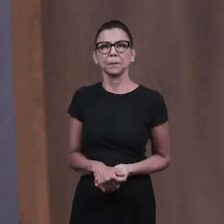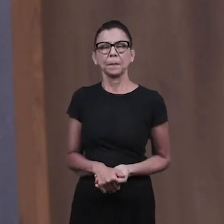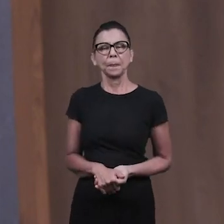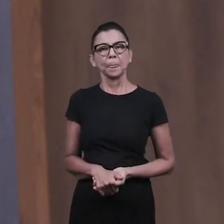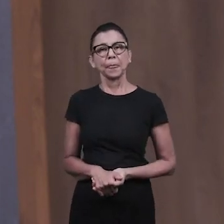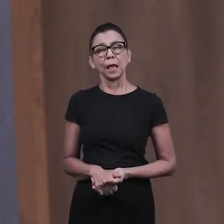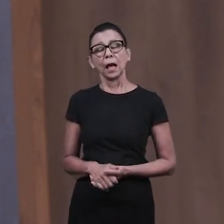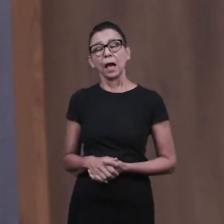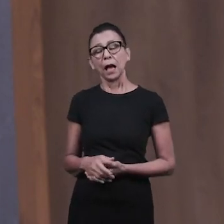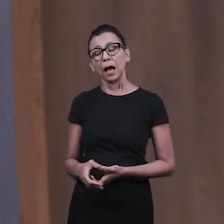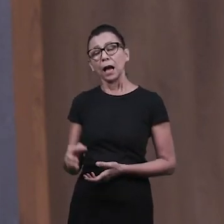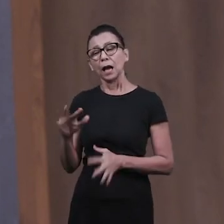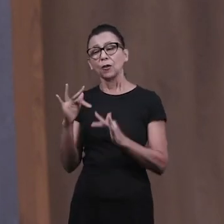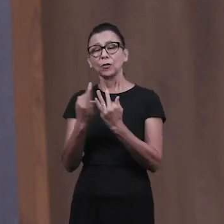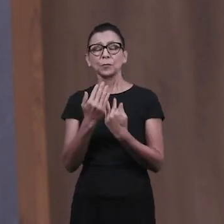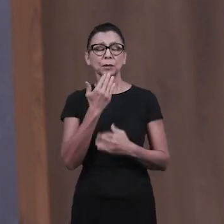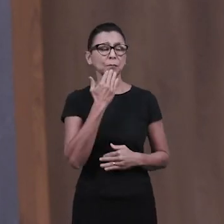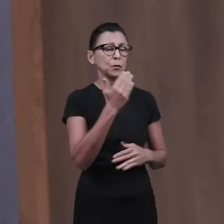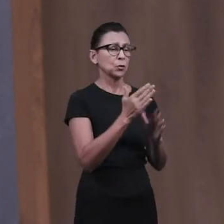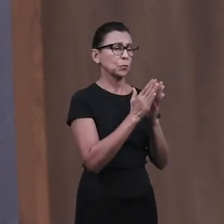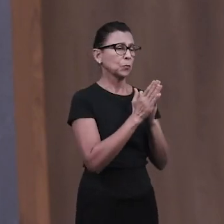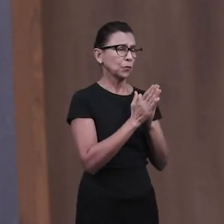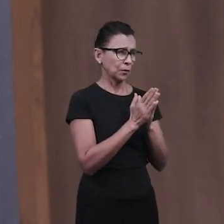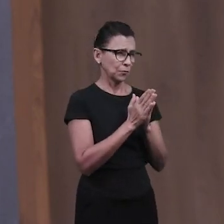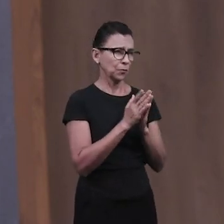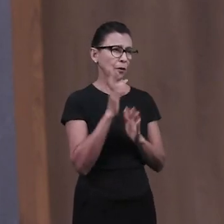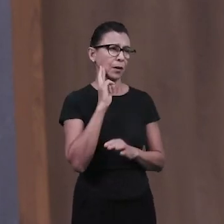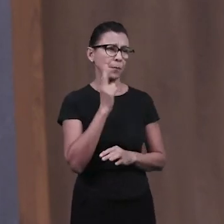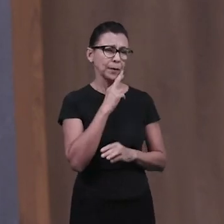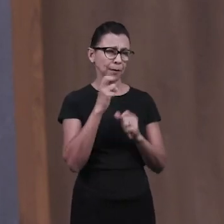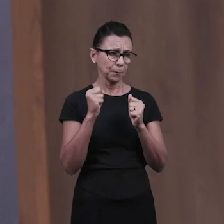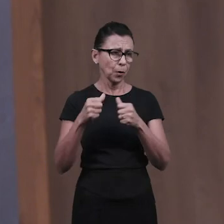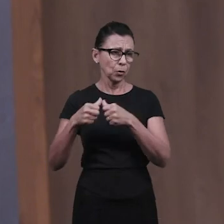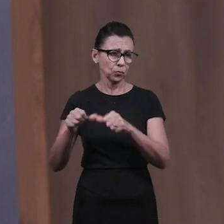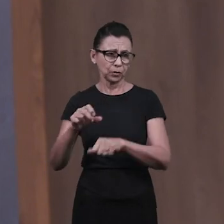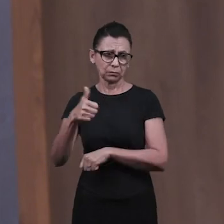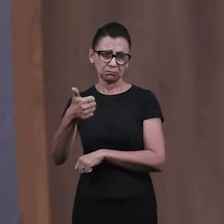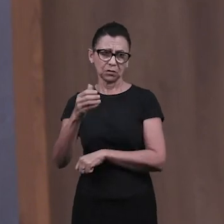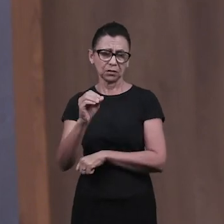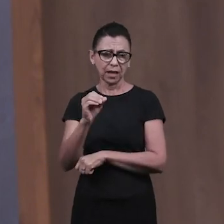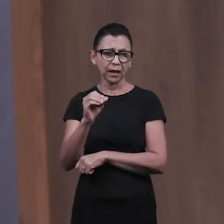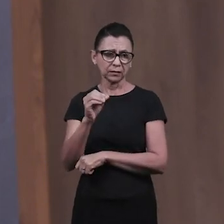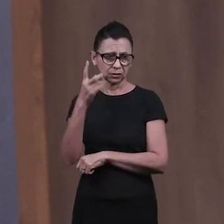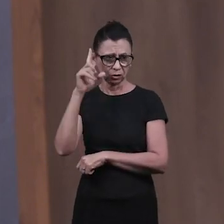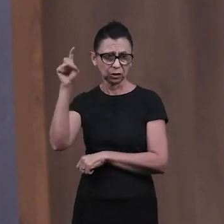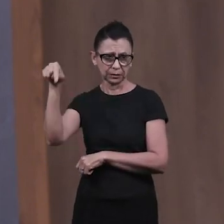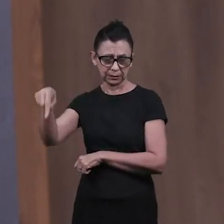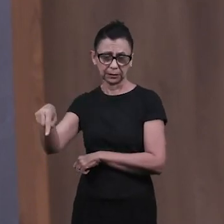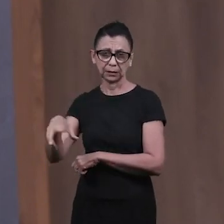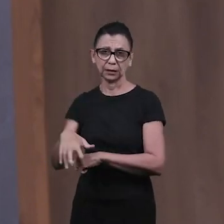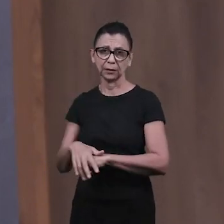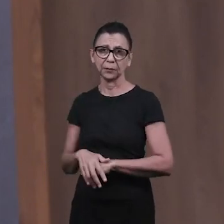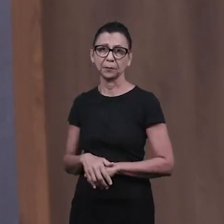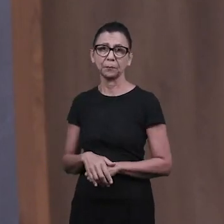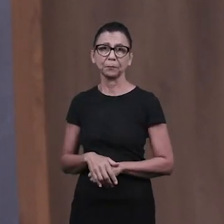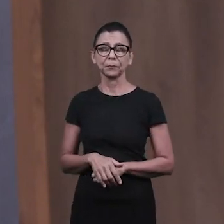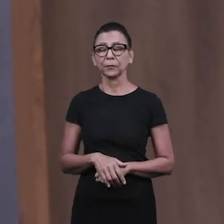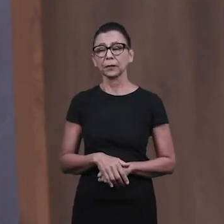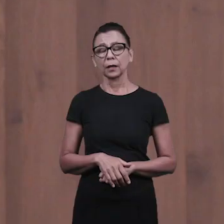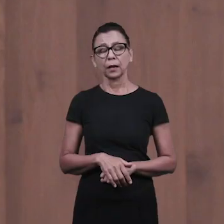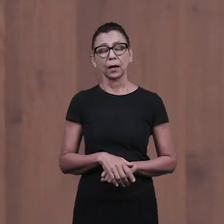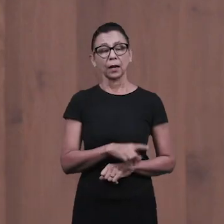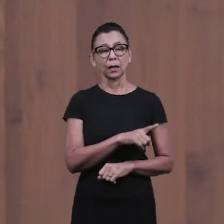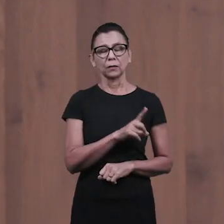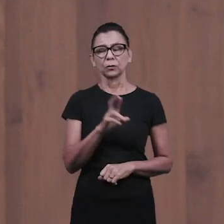eux. Et Eliezer a dit qu'il devrait partir parce qu'il avait besoin de raconter à Abraham la manière comme le Seigneur avait